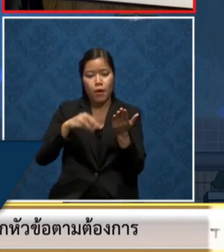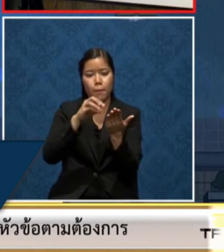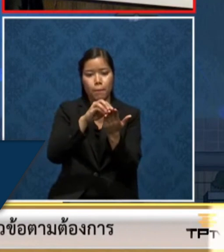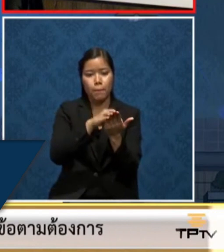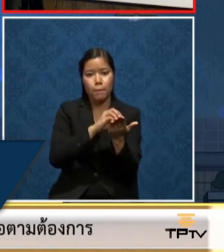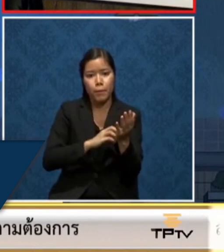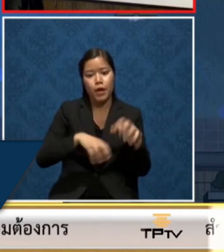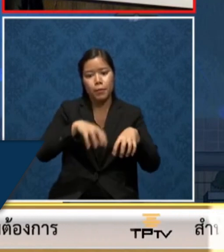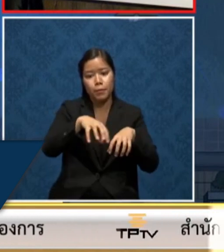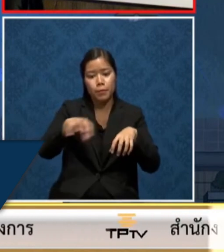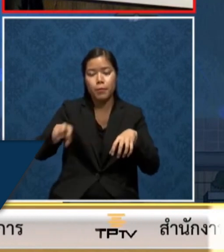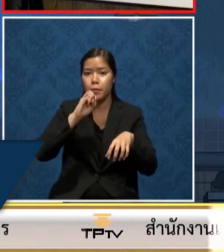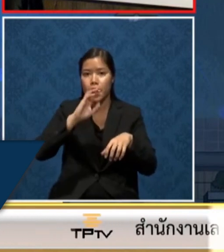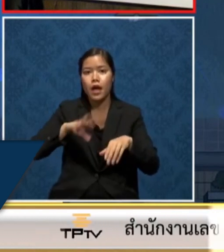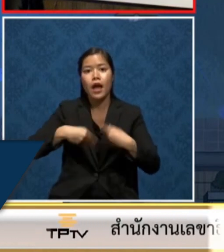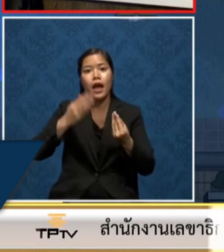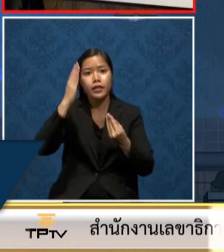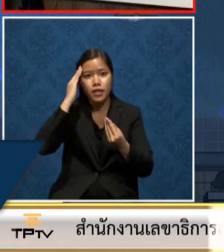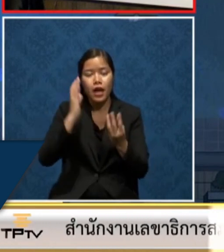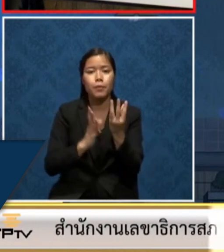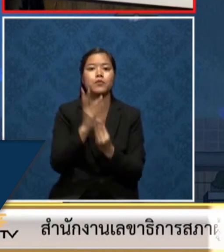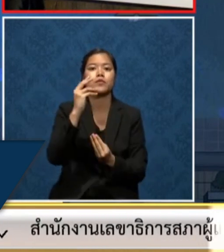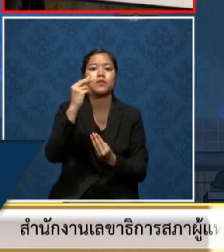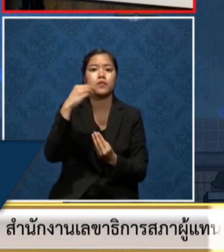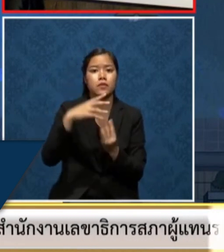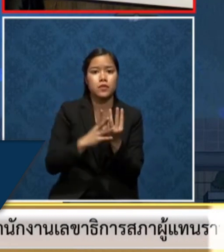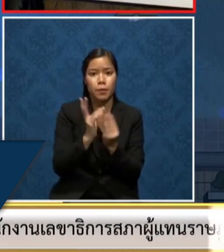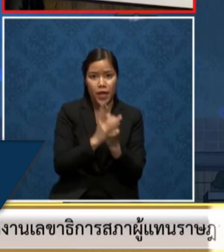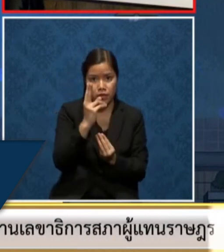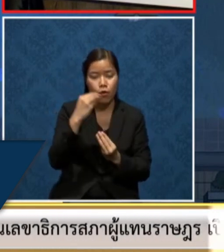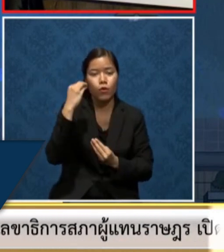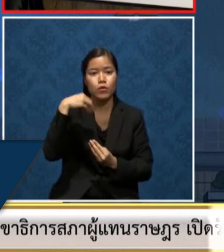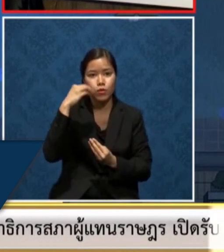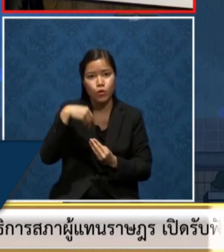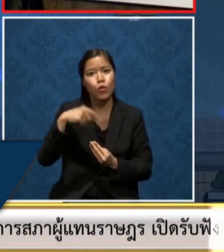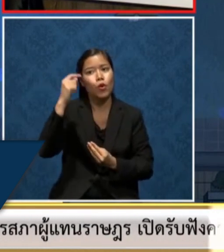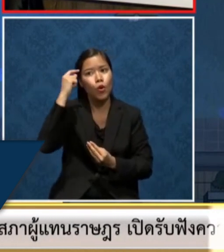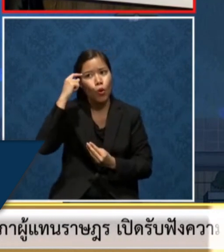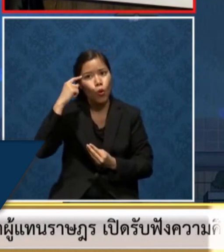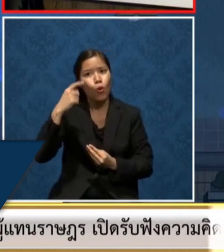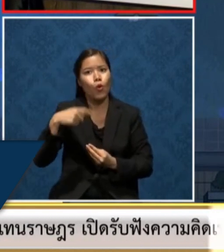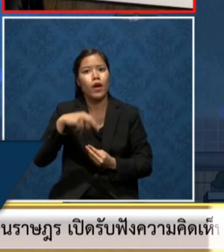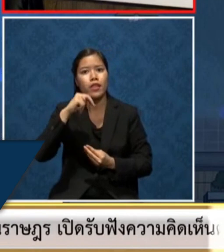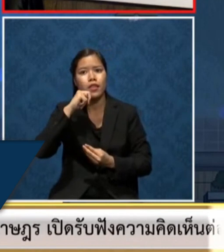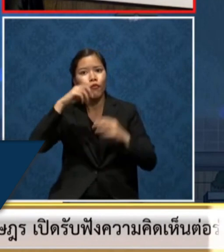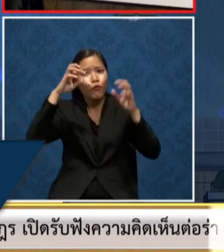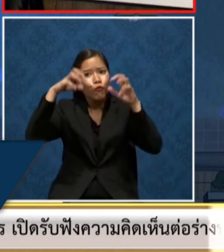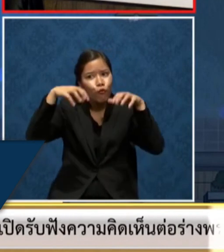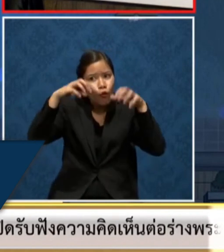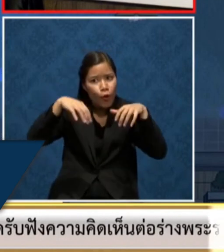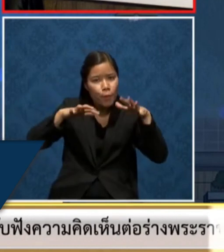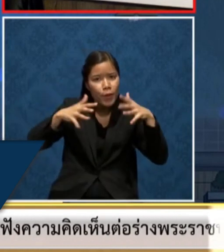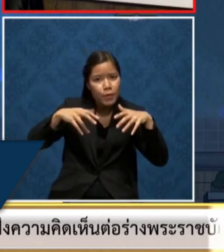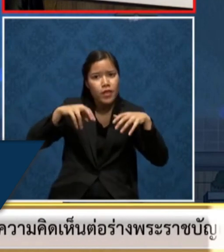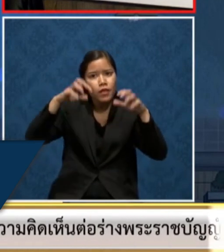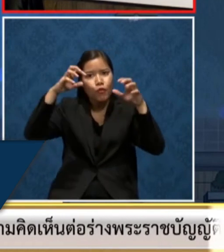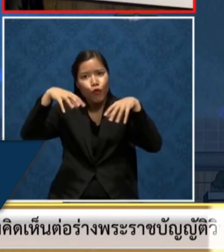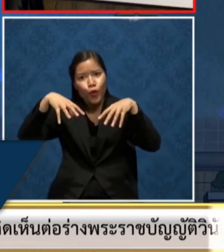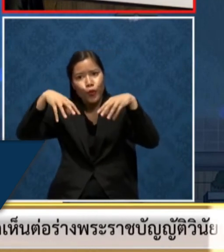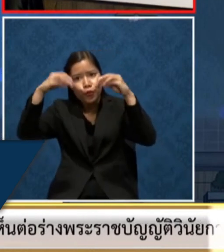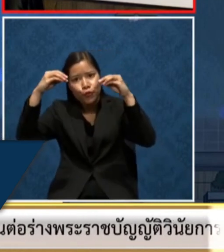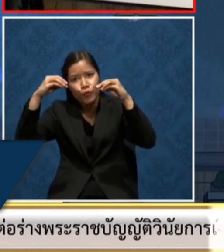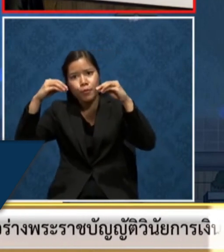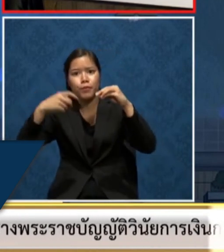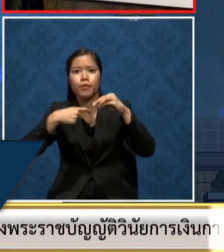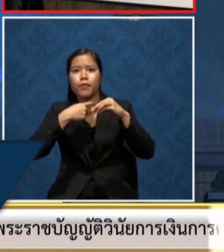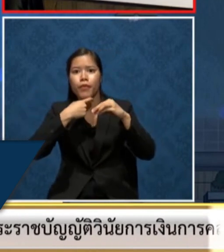สองสัปดาห์เพื่ชลควเสียหายในช่ดูแลก รดดูฝนเขาเองจะได้รู้วา ฝนจะราช้านะ ฝนจะทิ้ช่วงในช่วงไหนตน